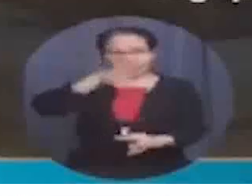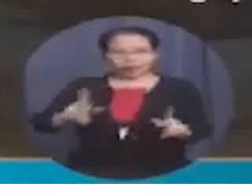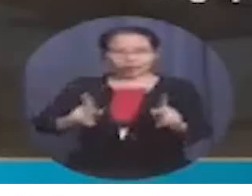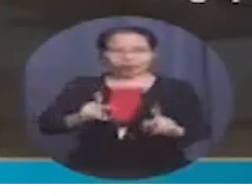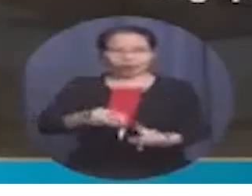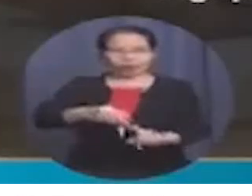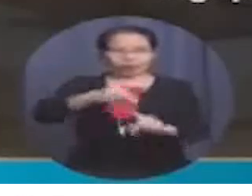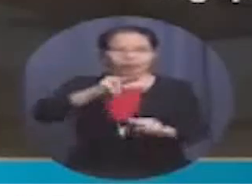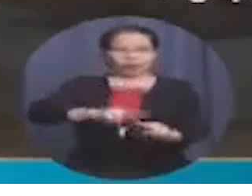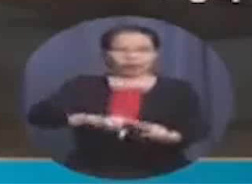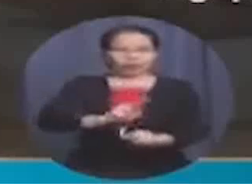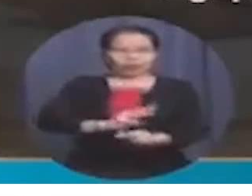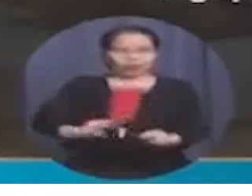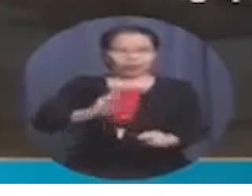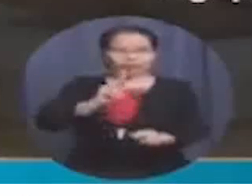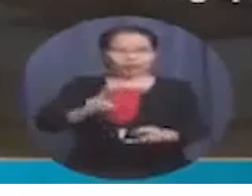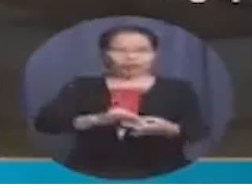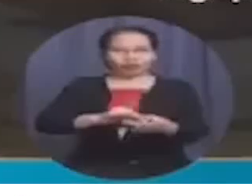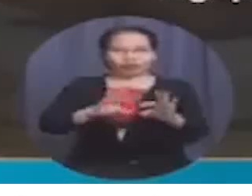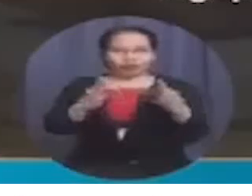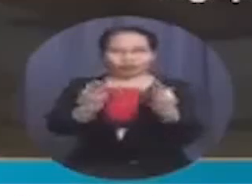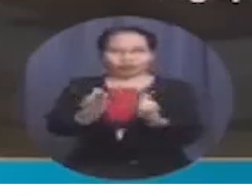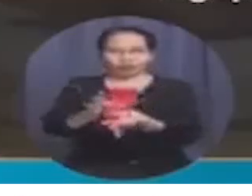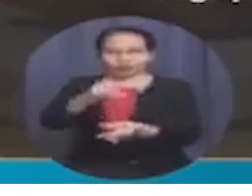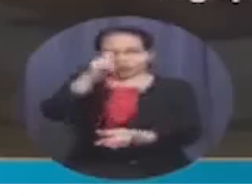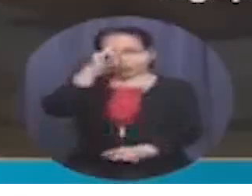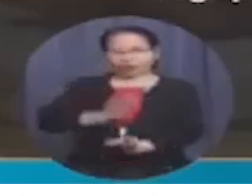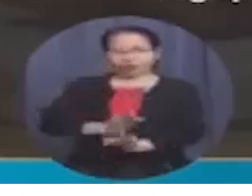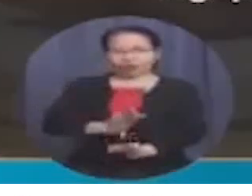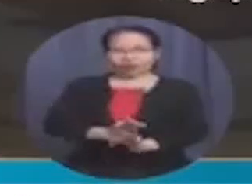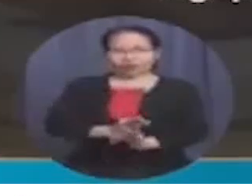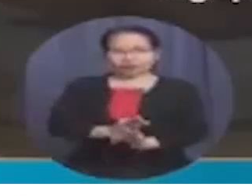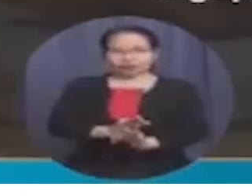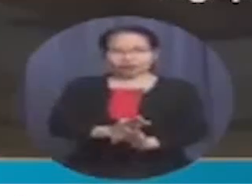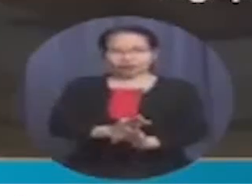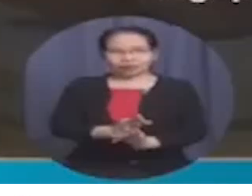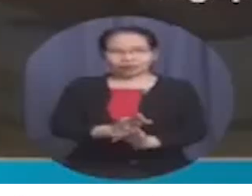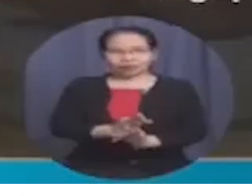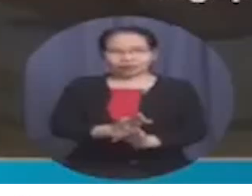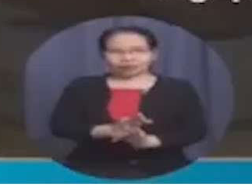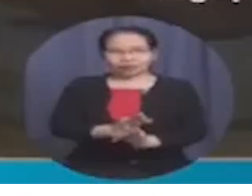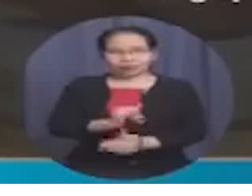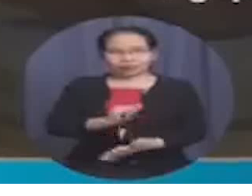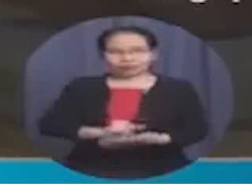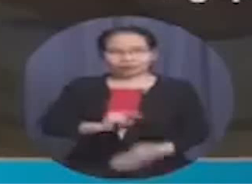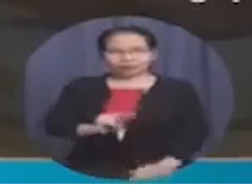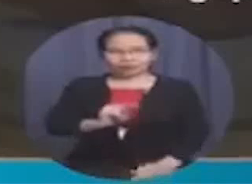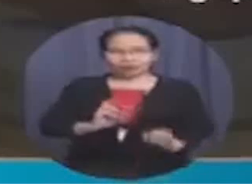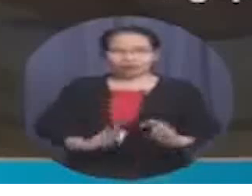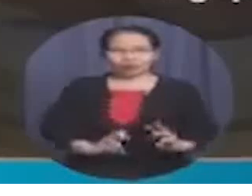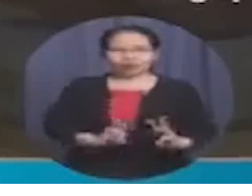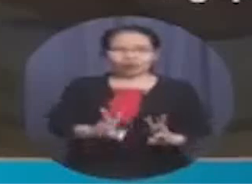tao, paglabi na gid sa mga tagapanimalay sang pagtuo. Yan. Kailangan habang